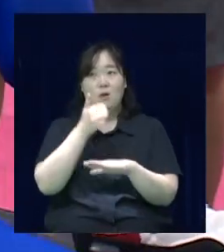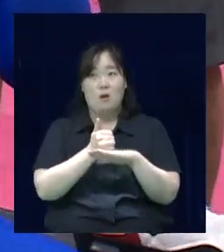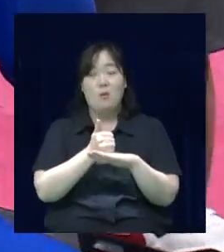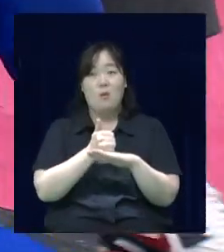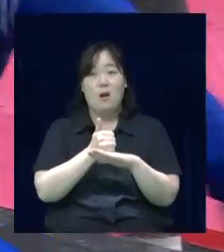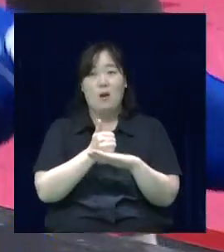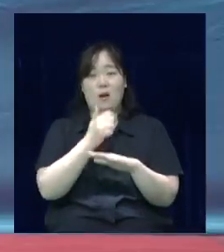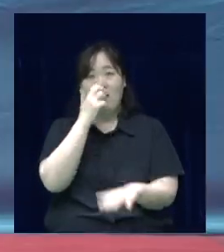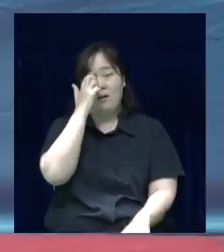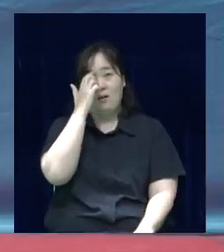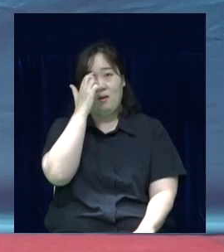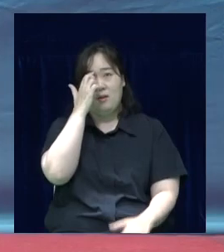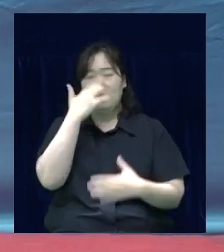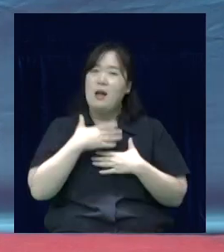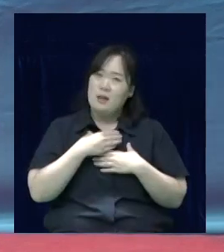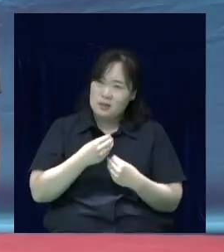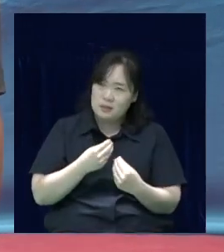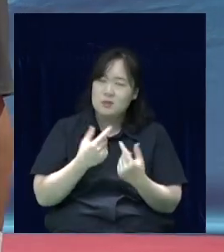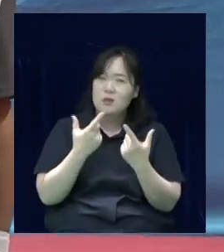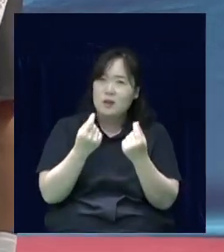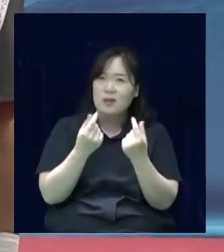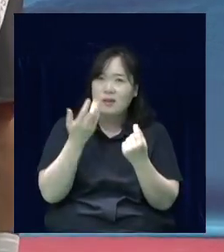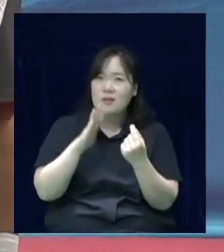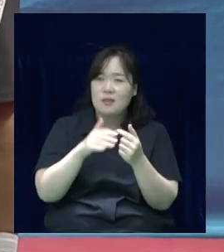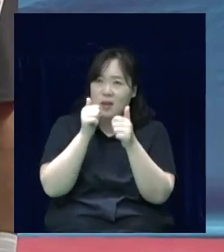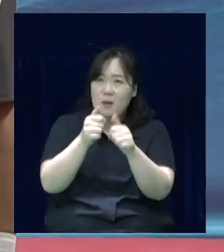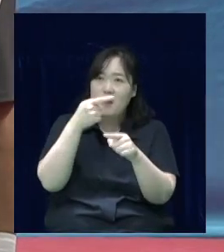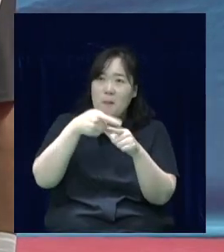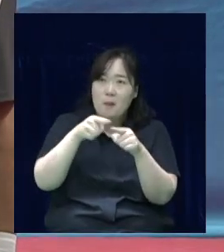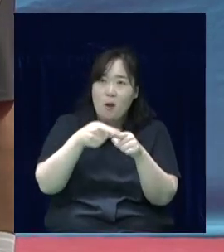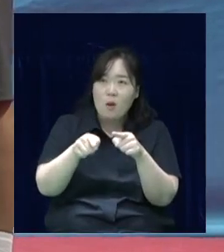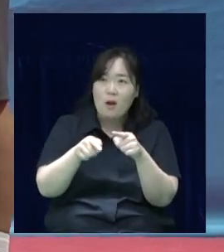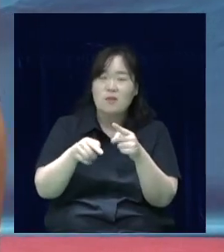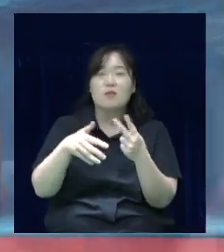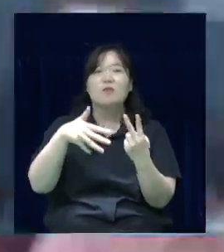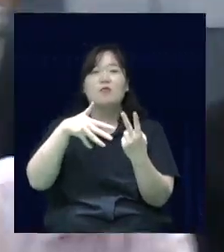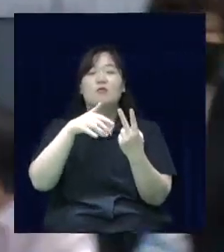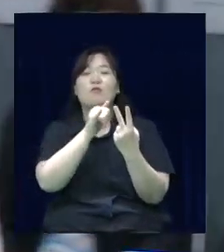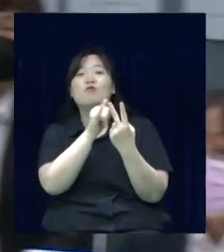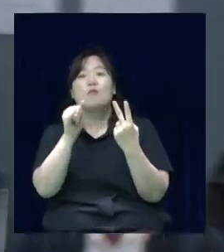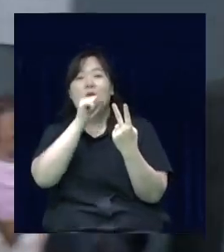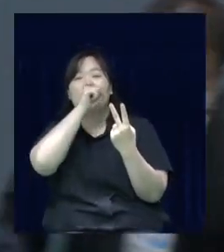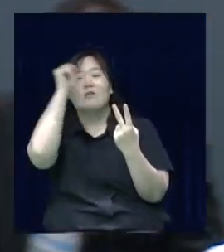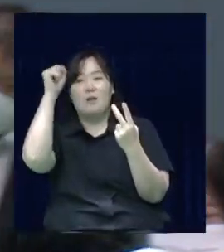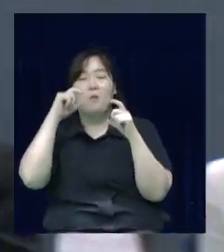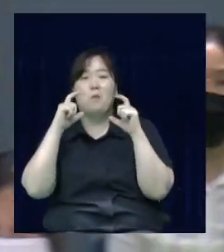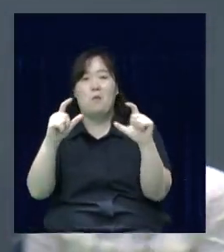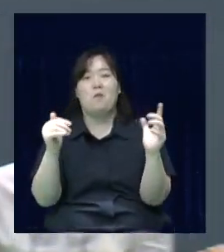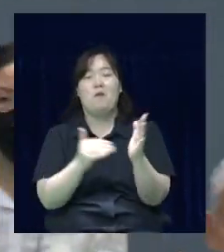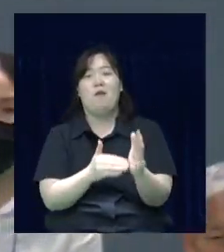2차 시도 좀 안정적이게 보였었는데 판정은 어떨지 두 명의 심판이 네. 성공을 선언했습니다.